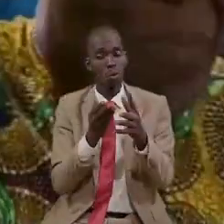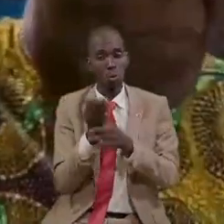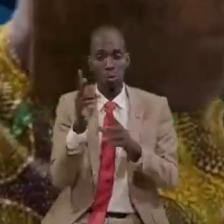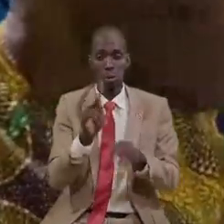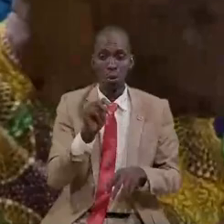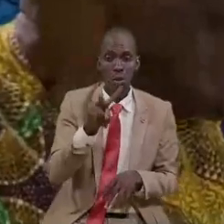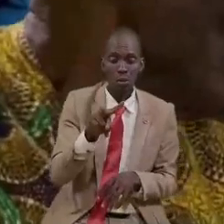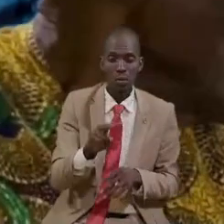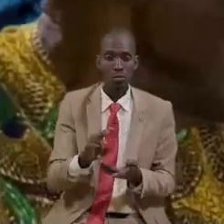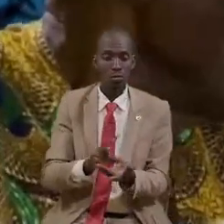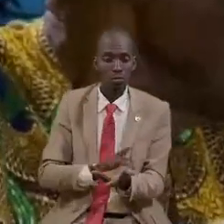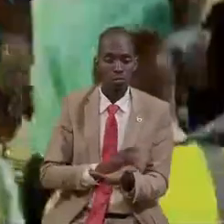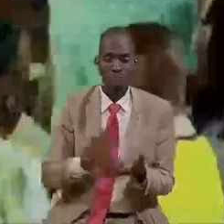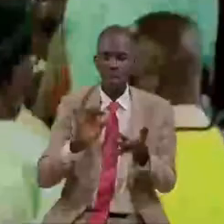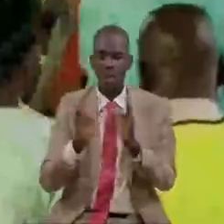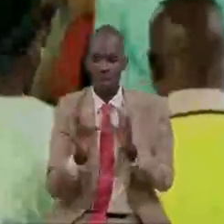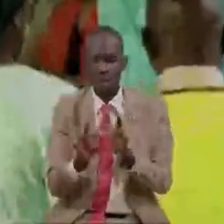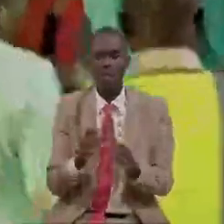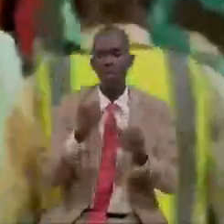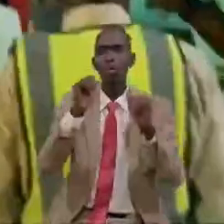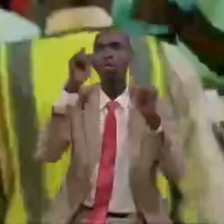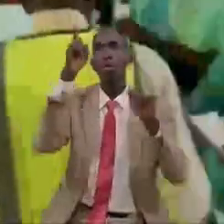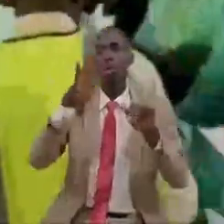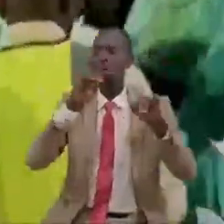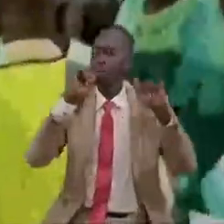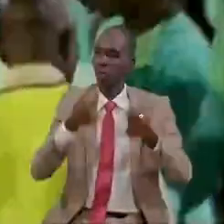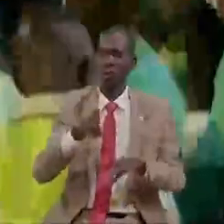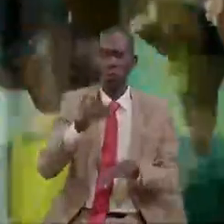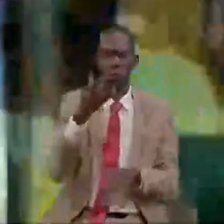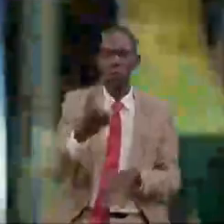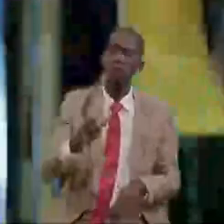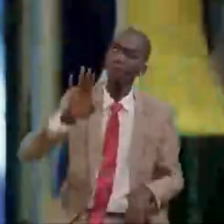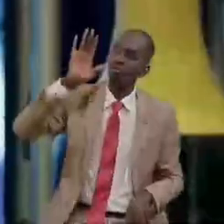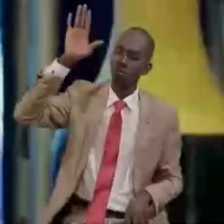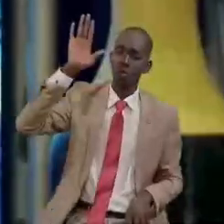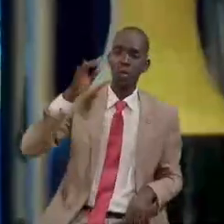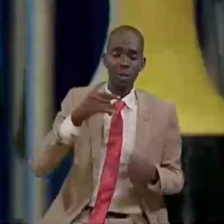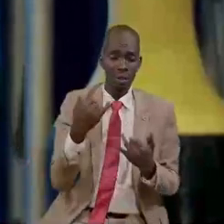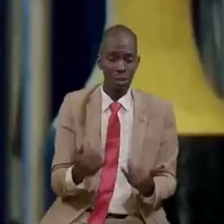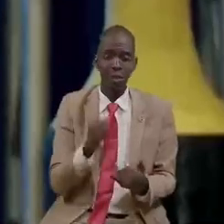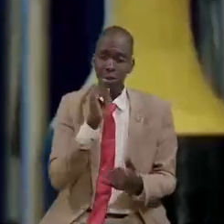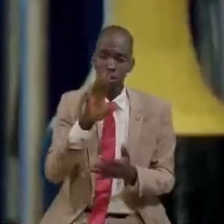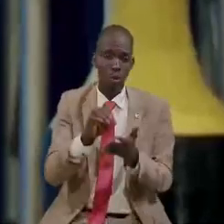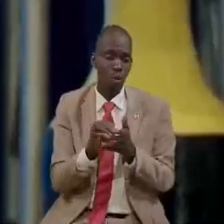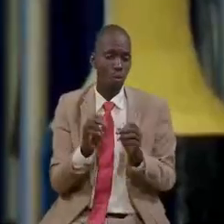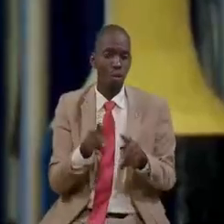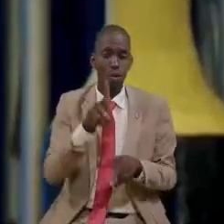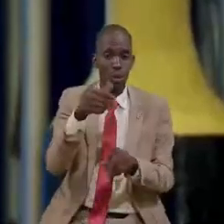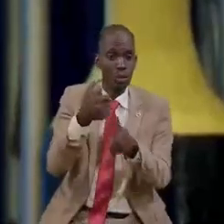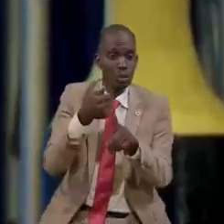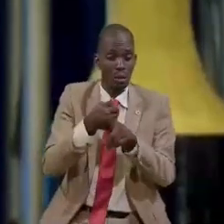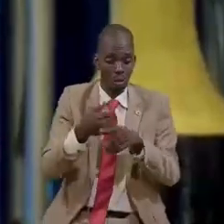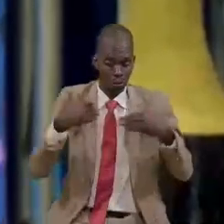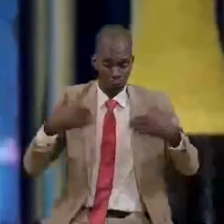de quel que soit le pays. Voici votre occasion. Vous n'êtes pas assez élancé vous-même pour toucher